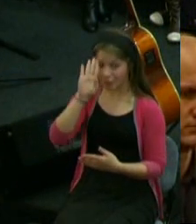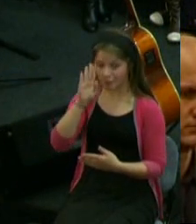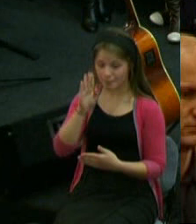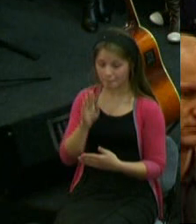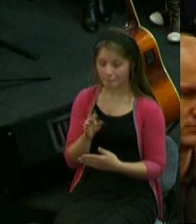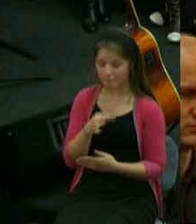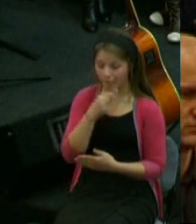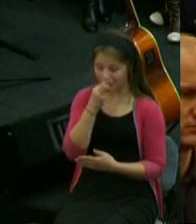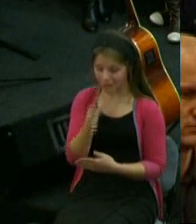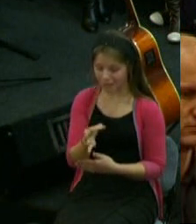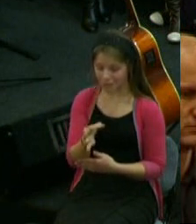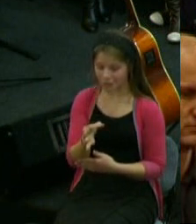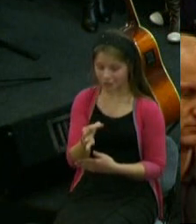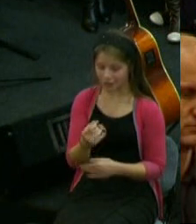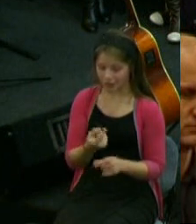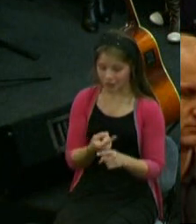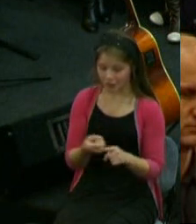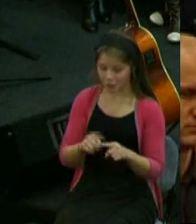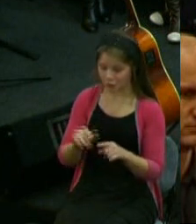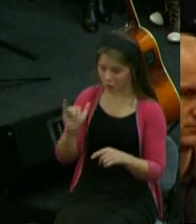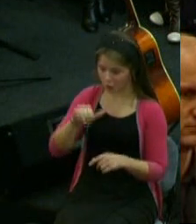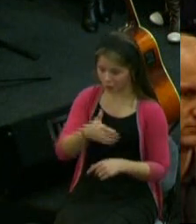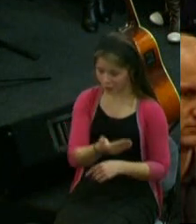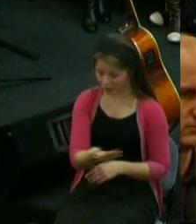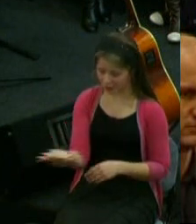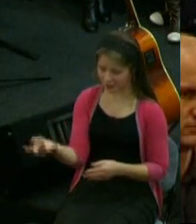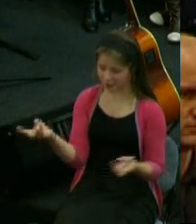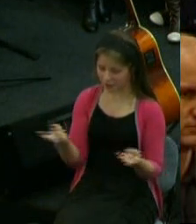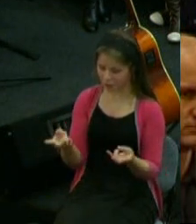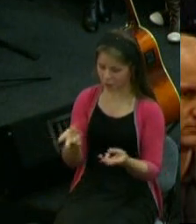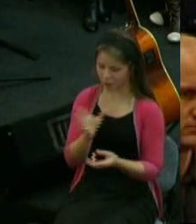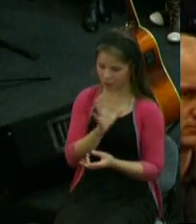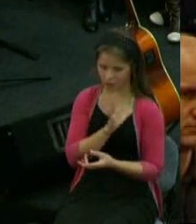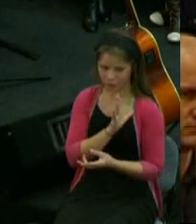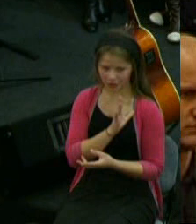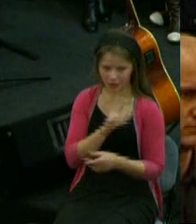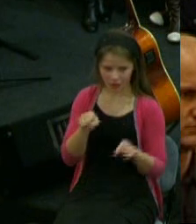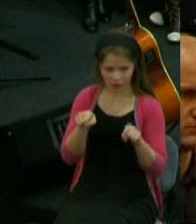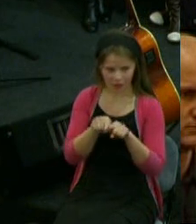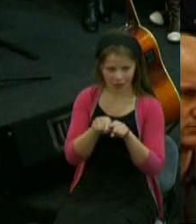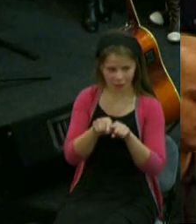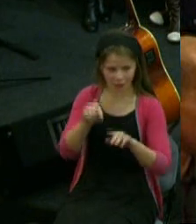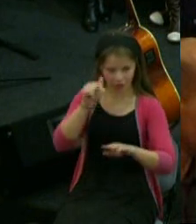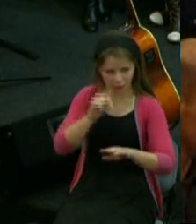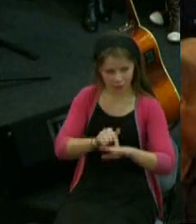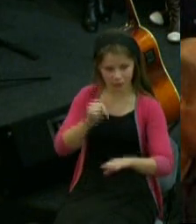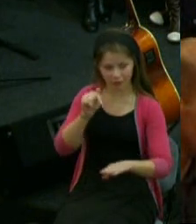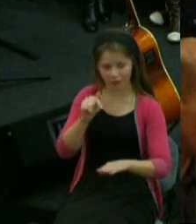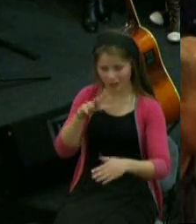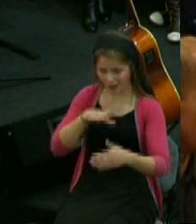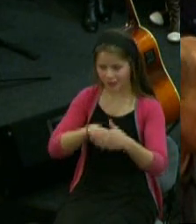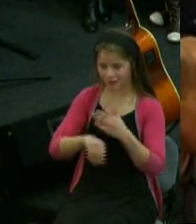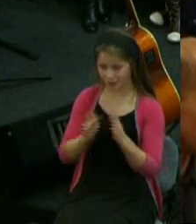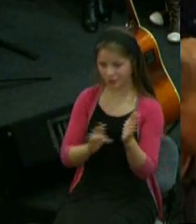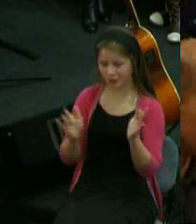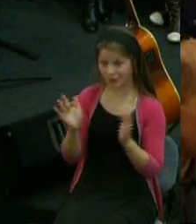посланні каже, ібо в нас должны бути те же чувствования, которые во Христе Ісусі. Він наш приклад,